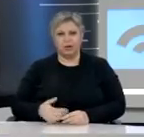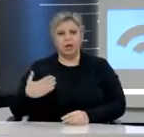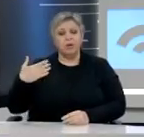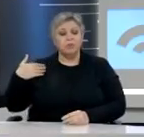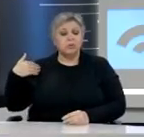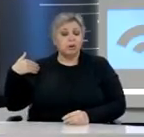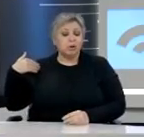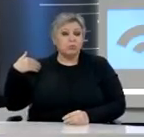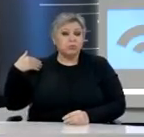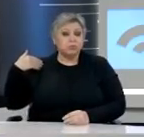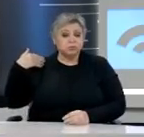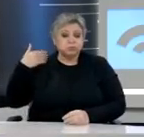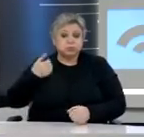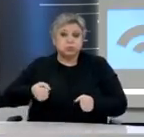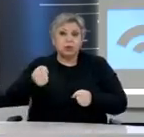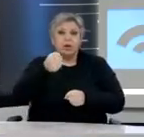του Πρωθυπουργού,